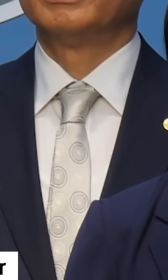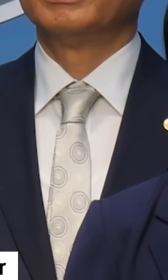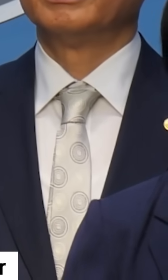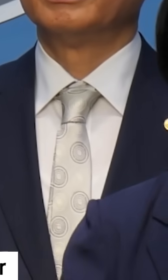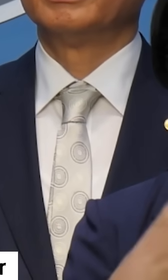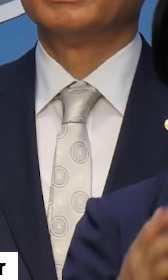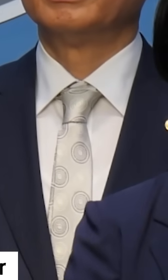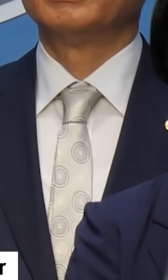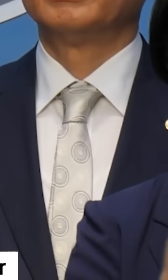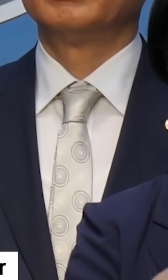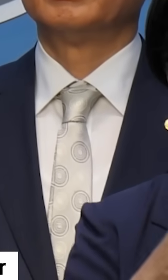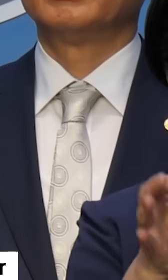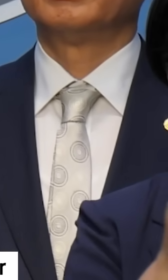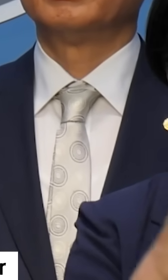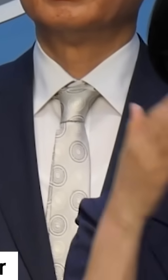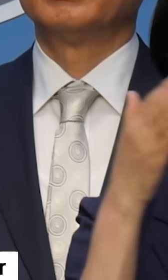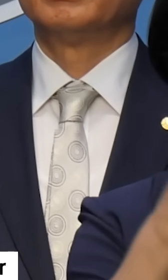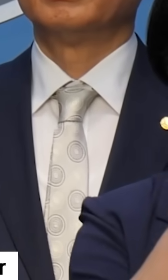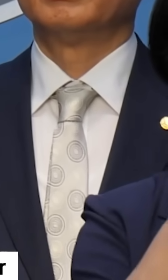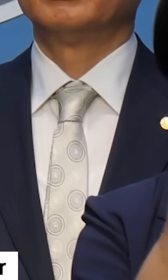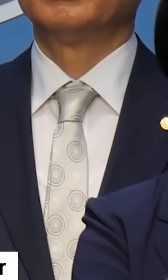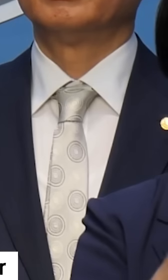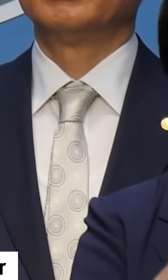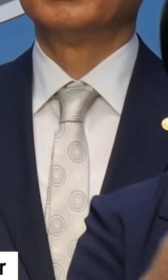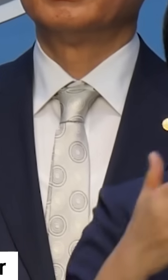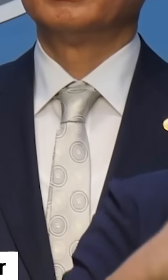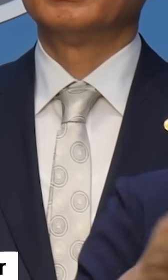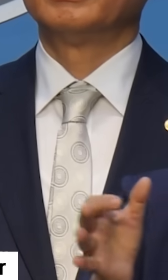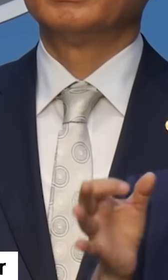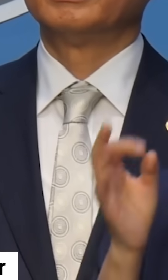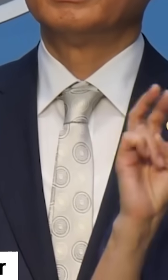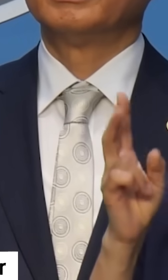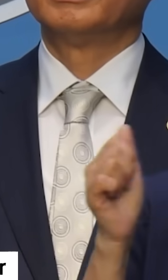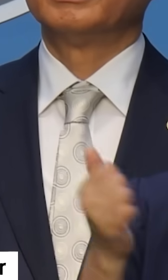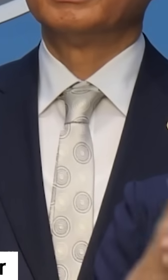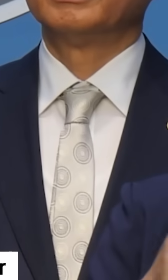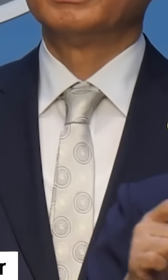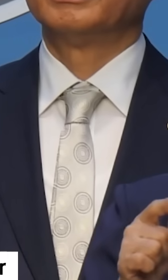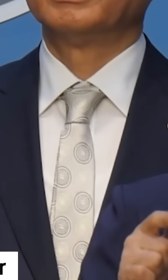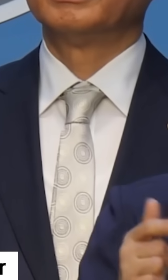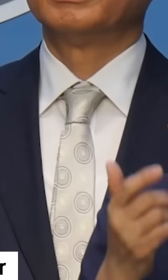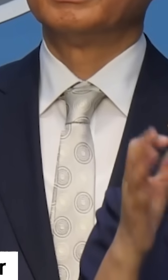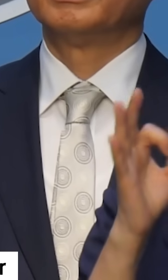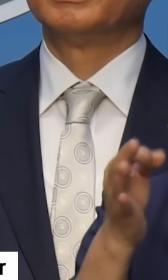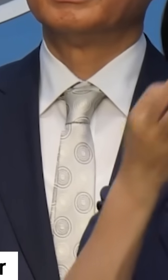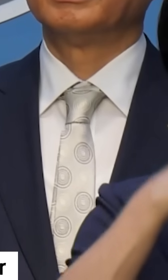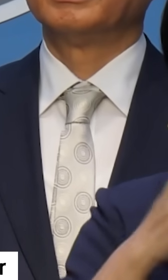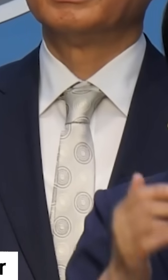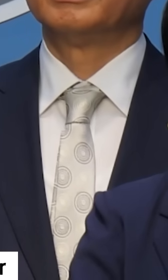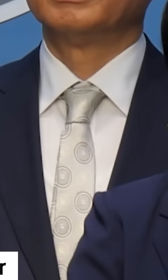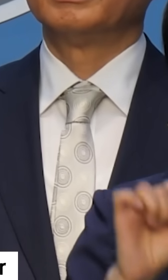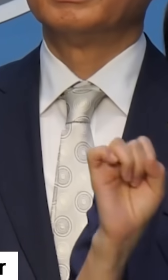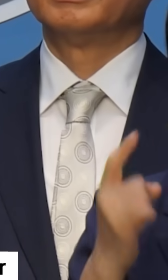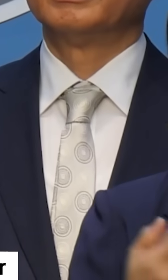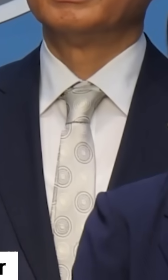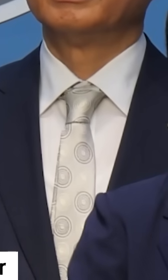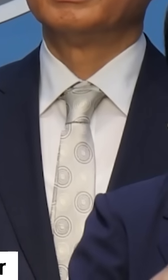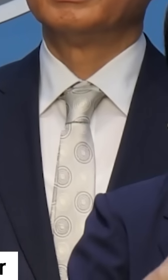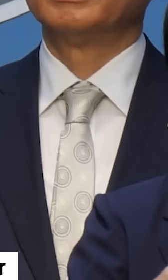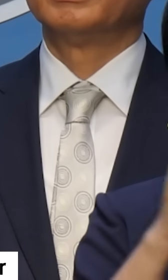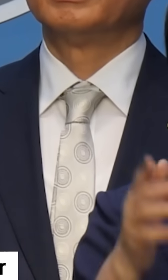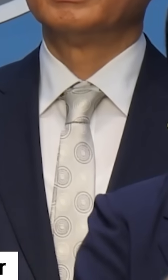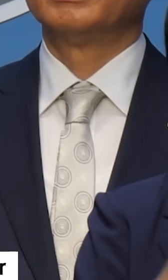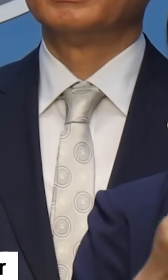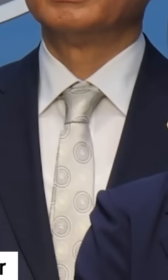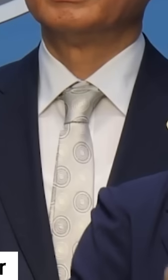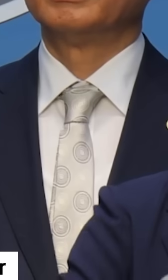단지 생업에 집중했을 뿐인 횟집 사장님들은 마진도 남기지 못하고 할인을 하거나 기껏 주문한 식자재를